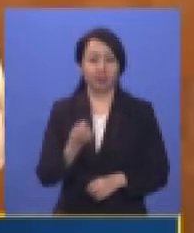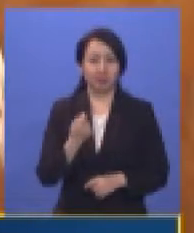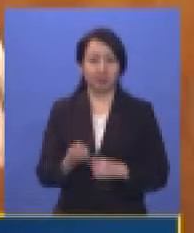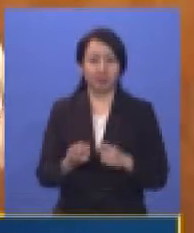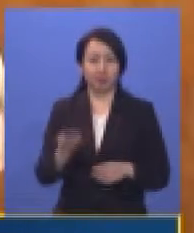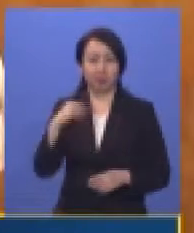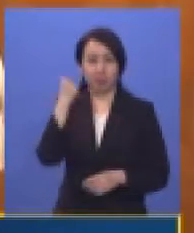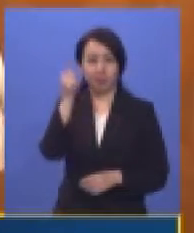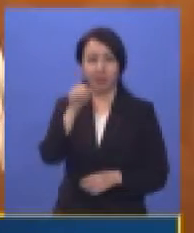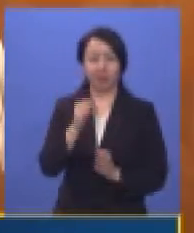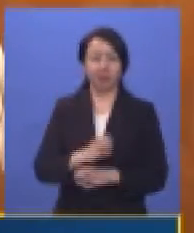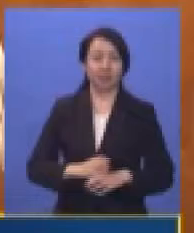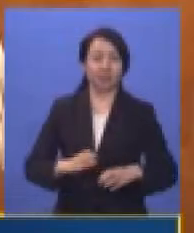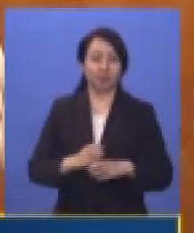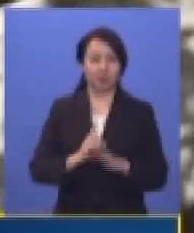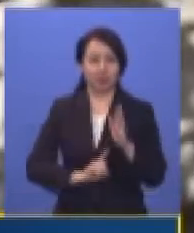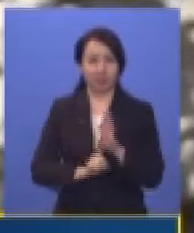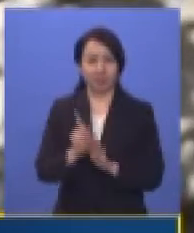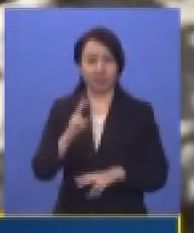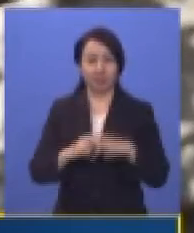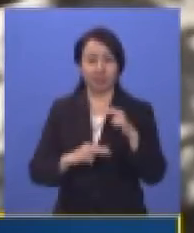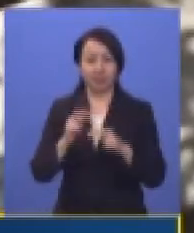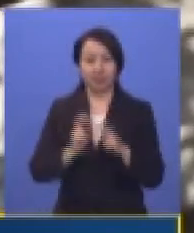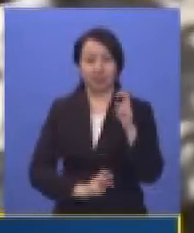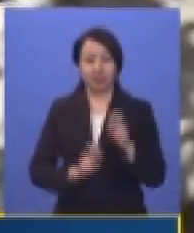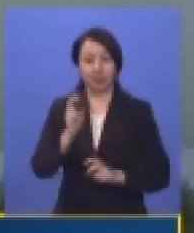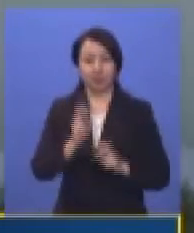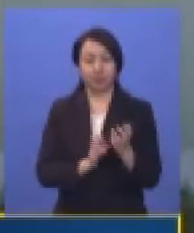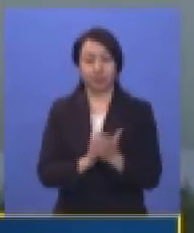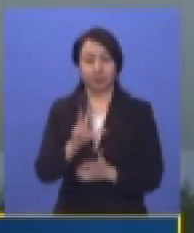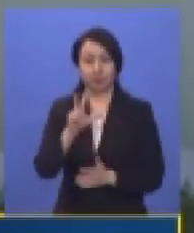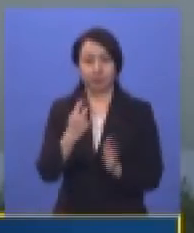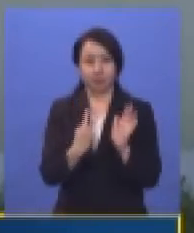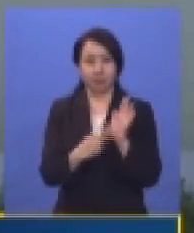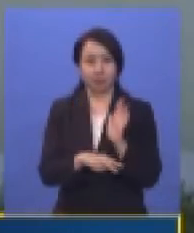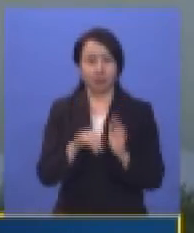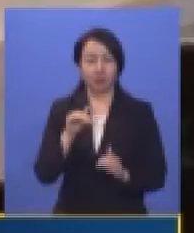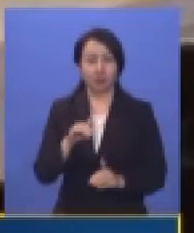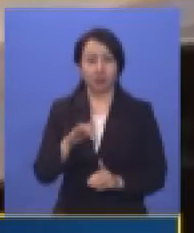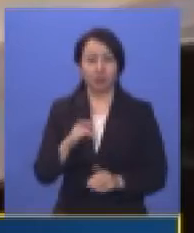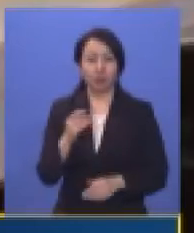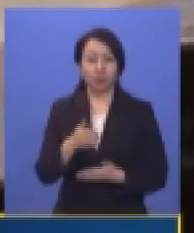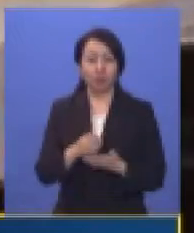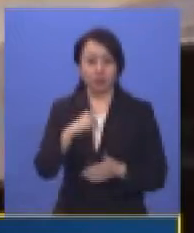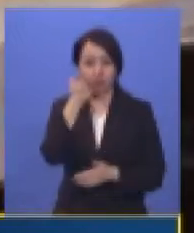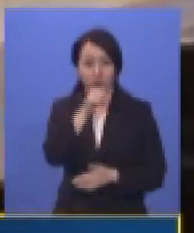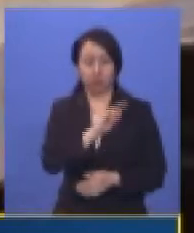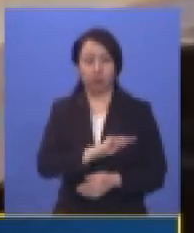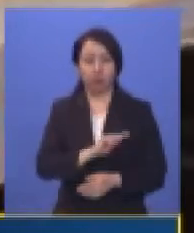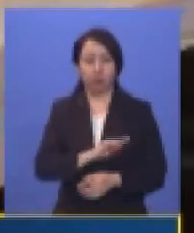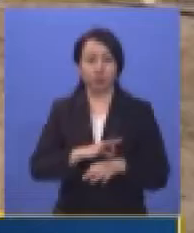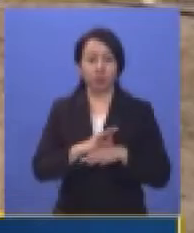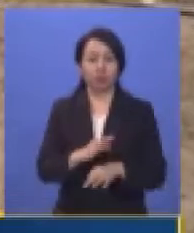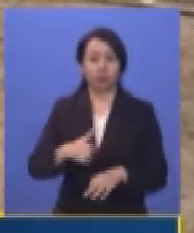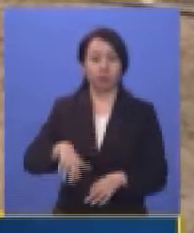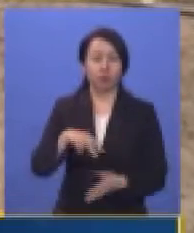В прошлом году компания «Маслодел» начала строительство завода по экстракции 370 тысяч тонн масла в год. Работы идут полным